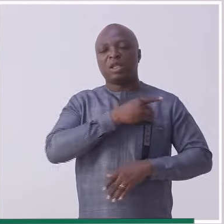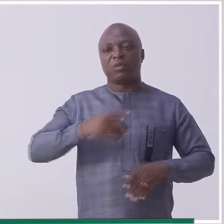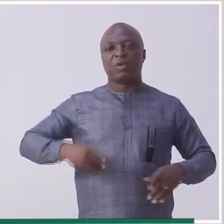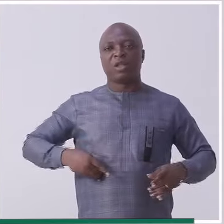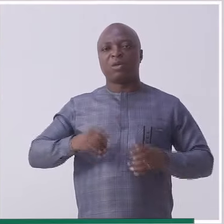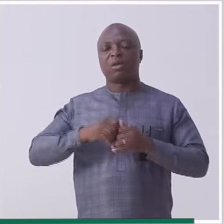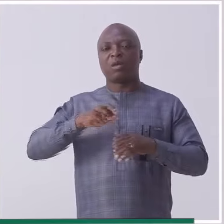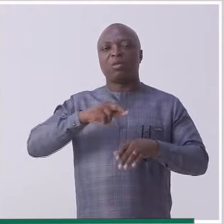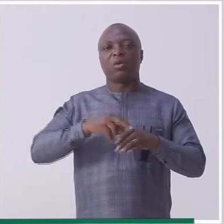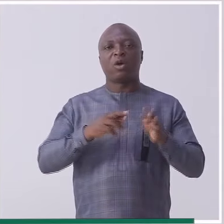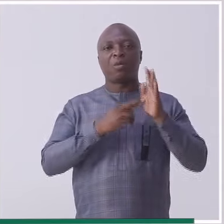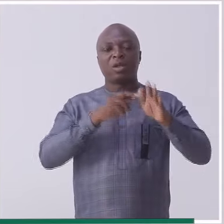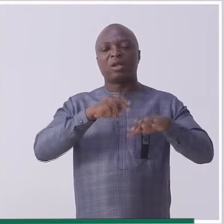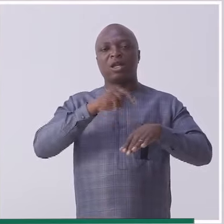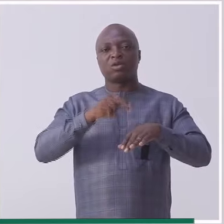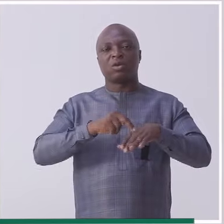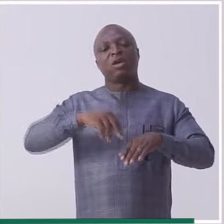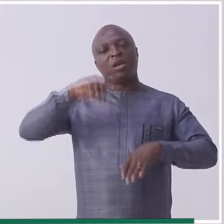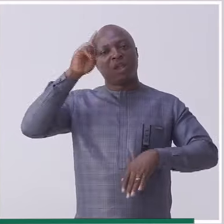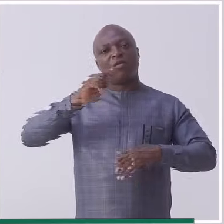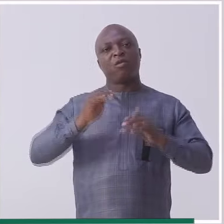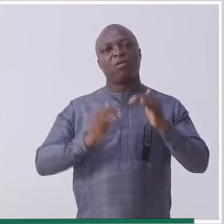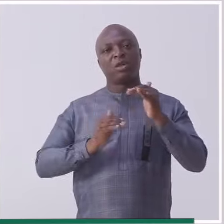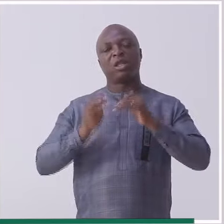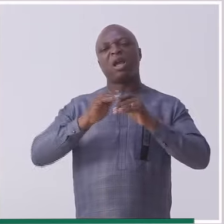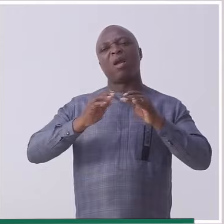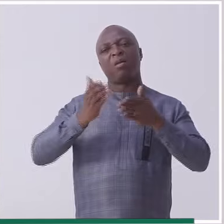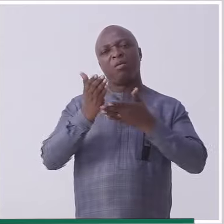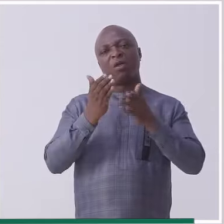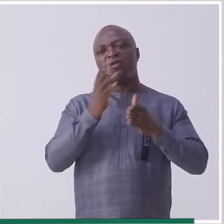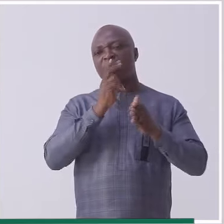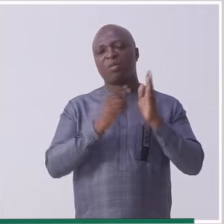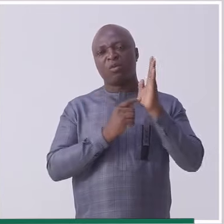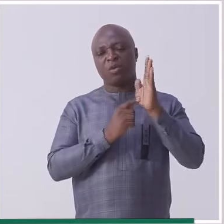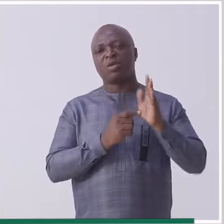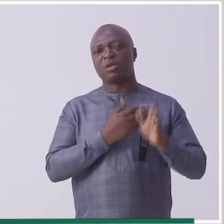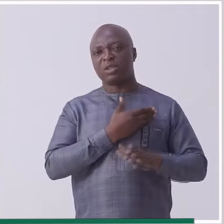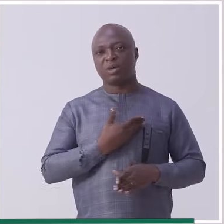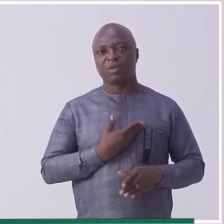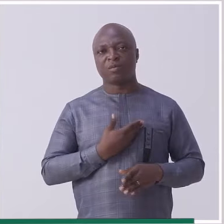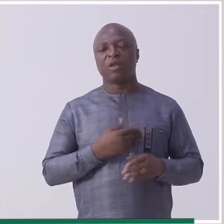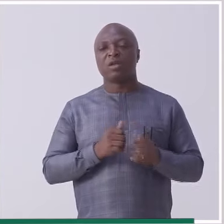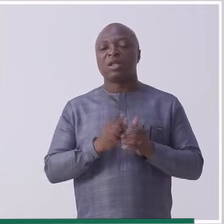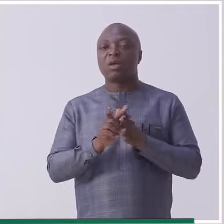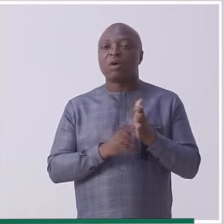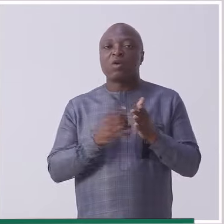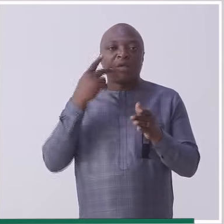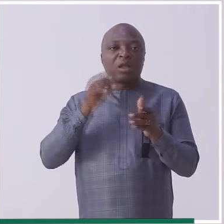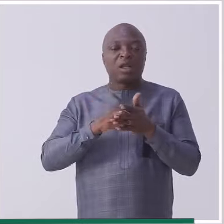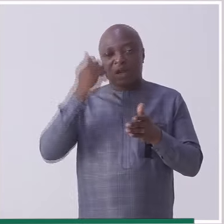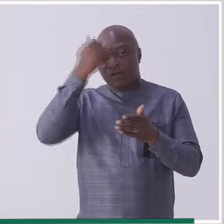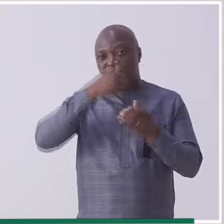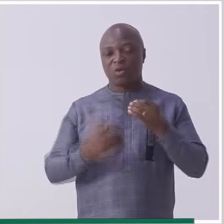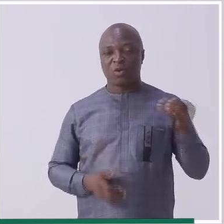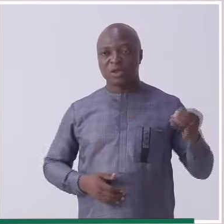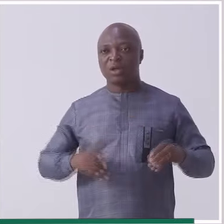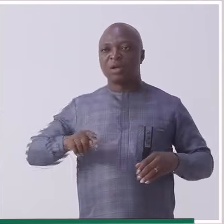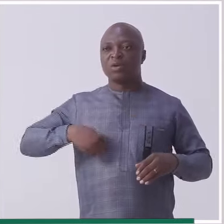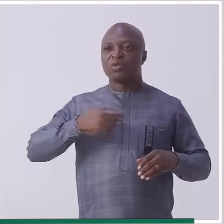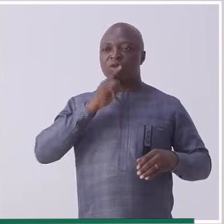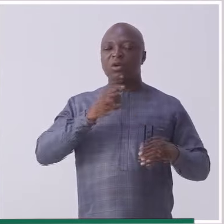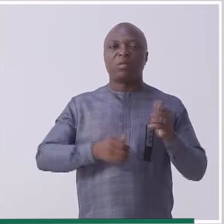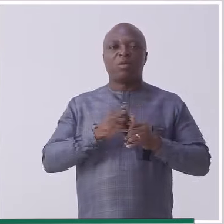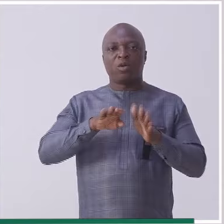un représentant de toute la nation, il faut monter un minimum de sérieux. Et le dernier critère, comme vous regardez à peu près dans la sous-région, nous étions les plus